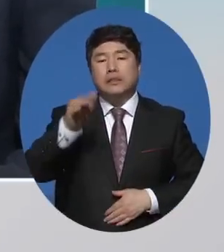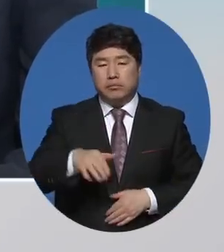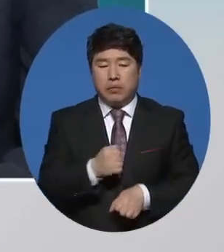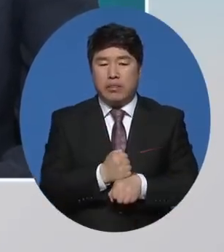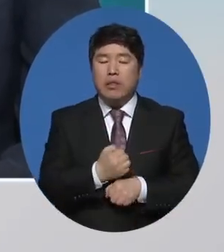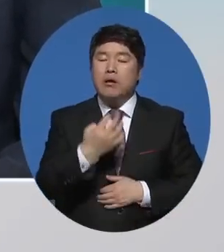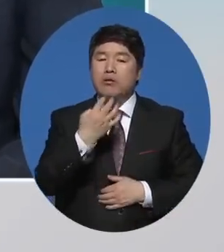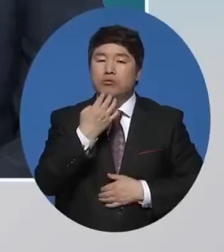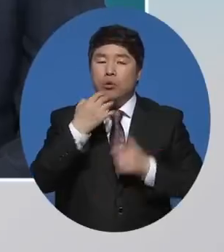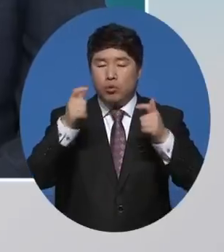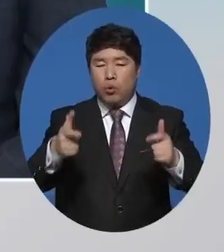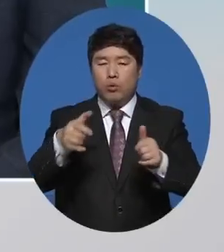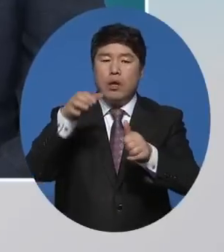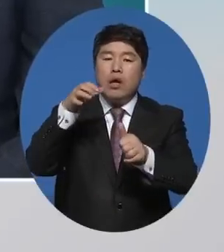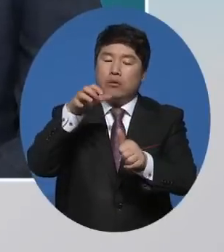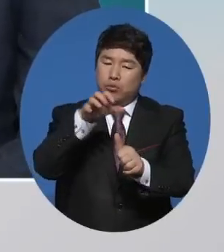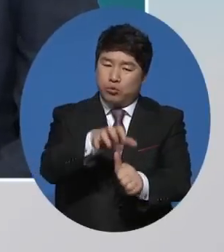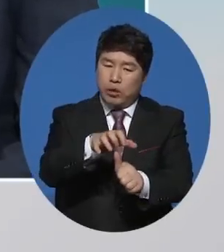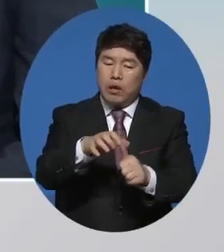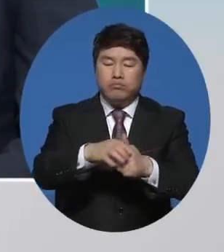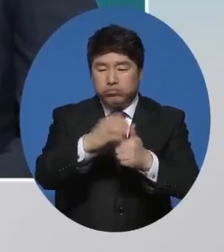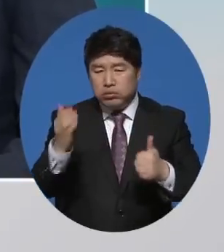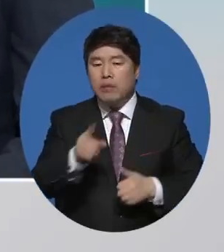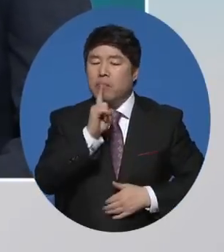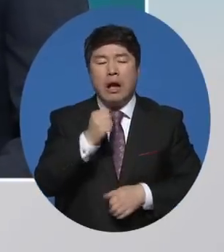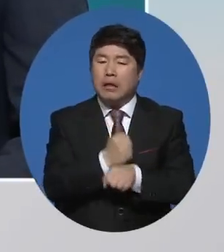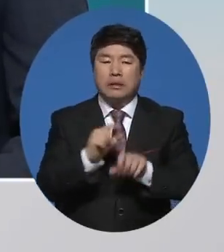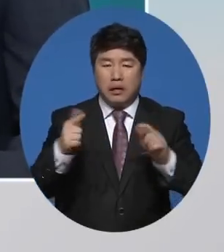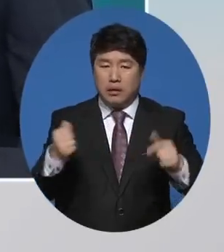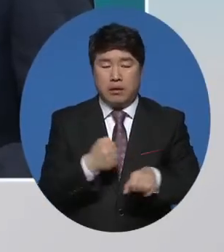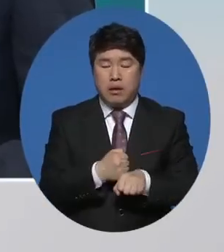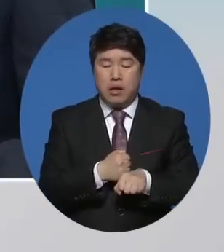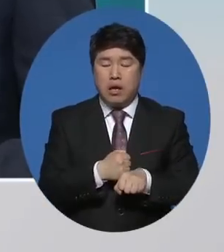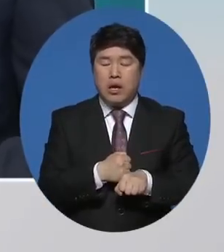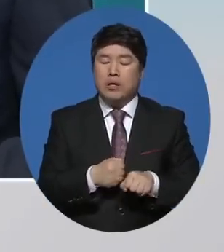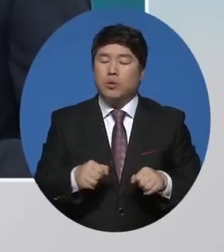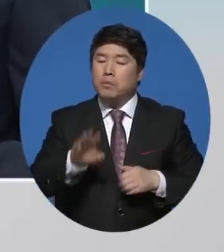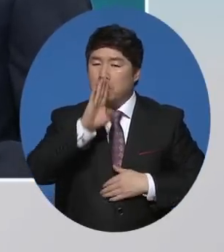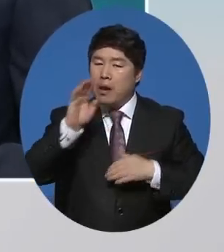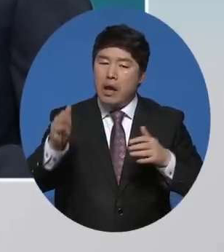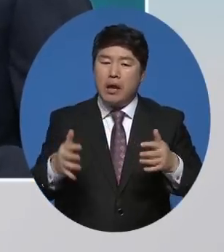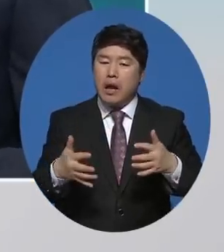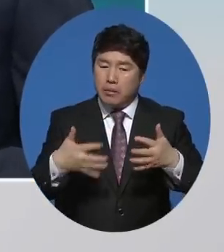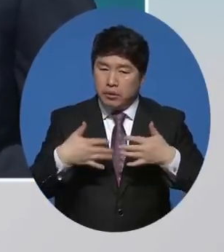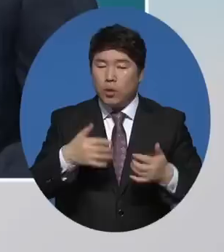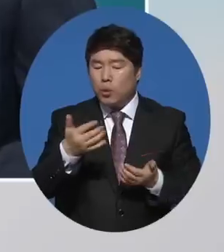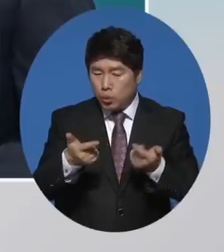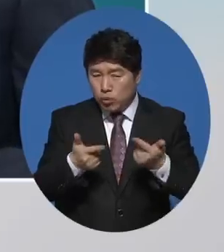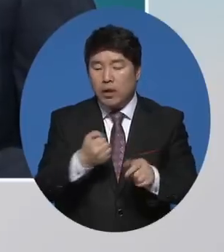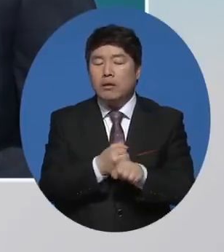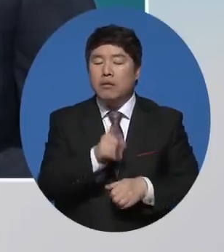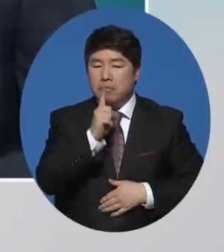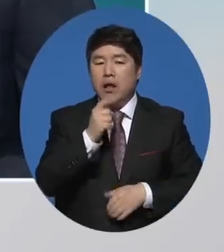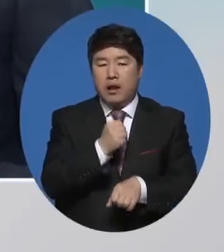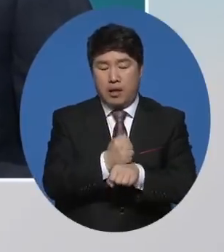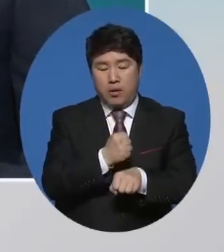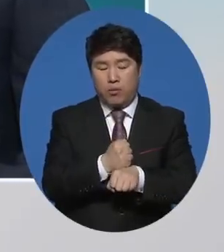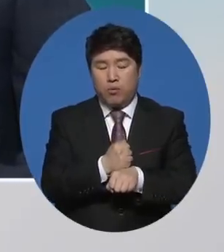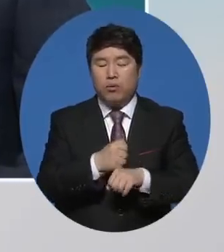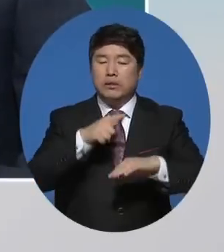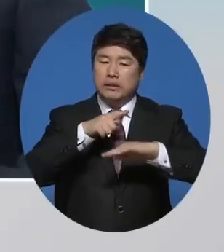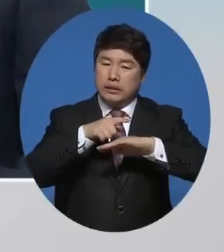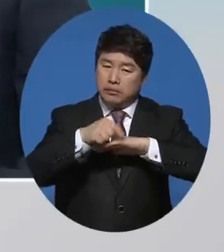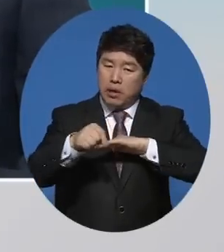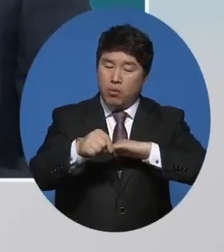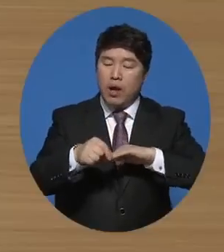규제 풀자는 얘기를 안 했어요 합리적으로 조정하자 얘기 정도만 했고요 지방과의 상생이 저는 히